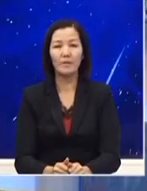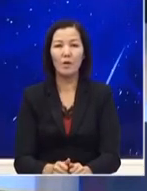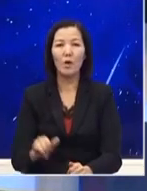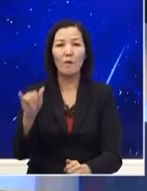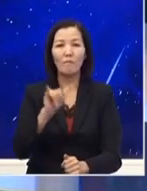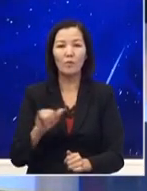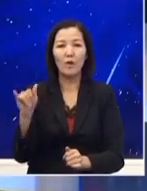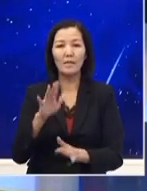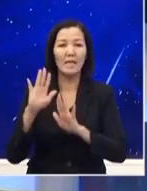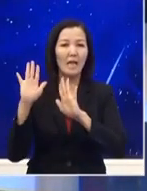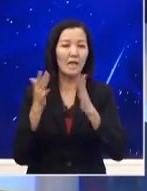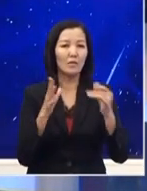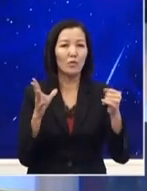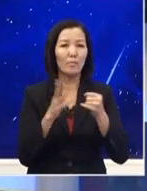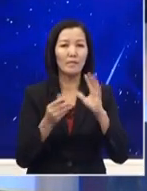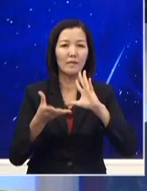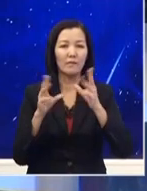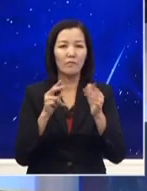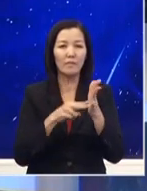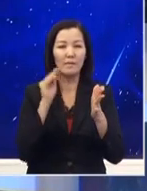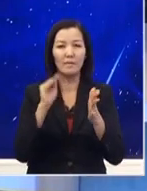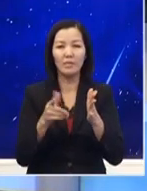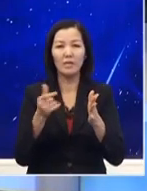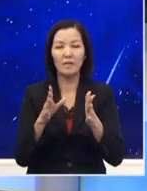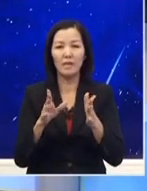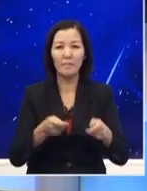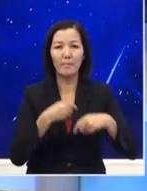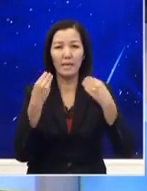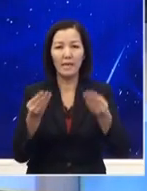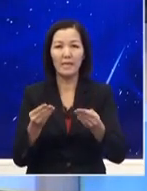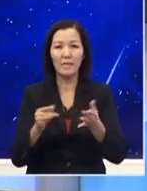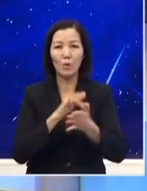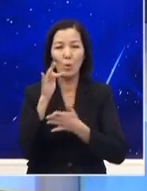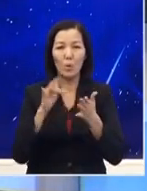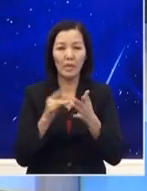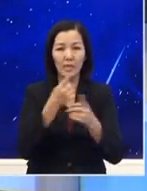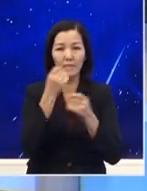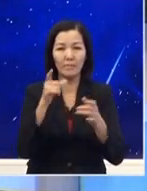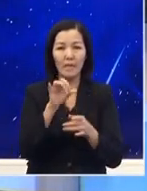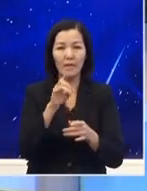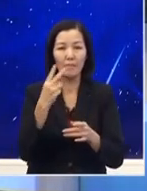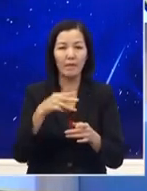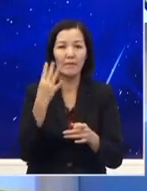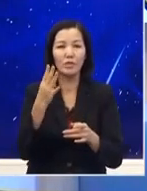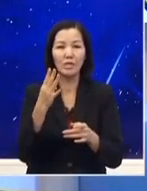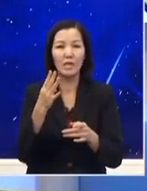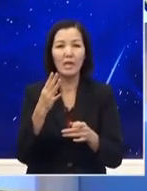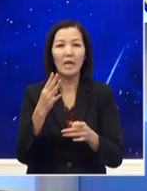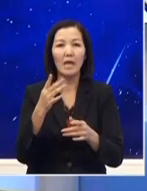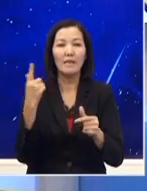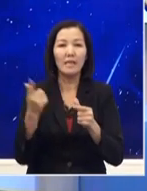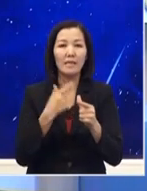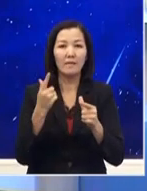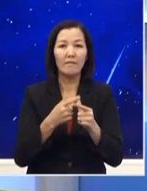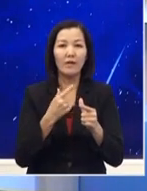В Уральский лесной массив площадью в 7 тысяч гектаров хотят передать на баланс города, сообщает Хабар-24. Через так